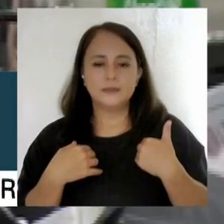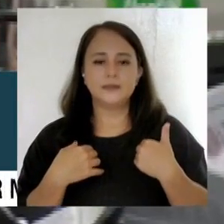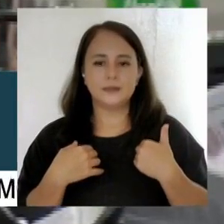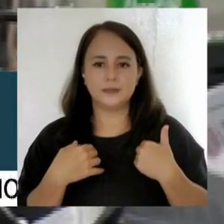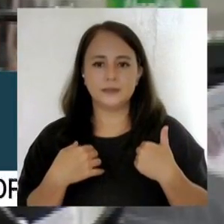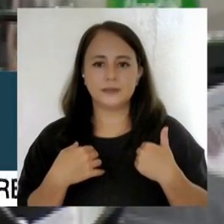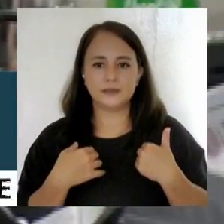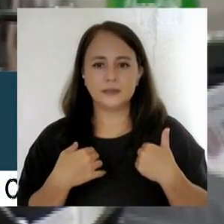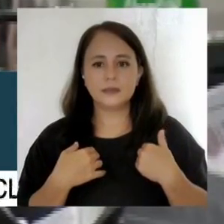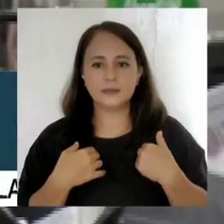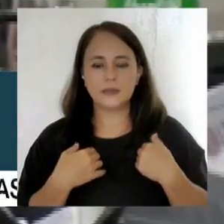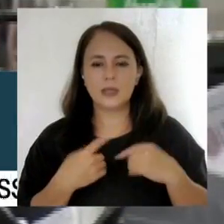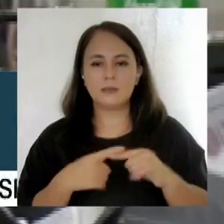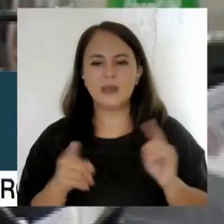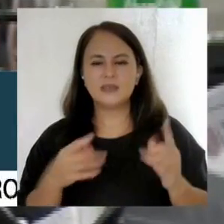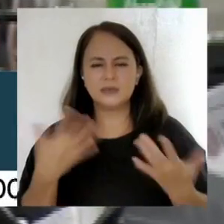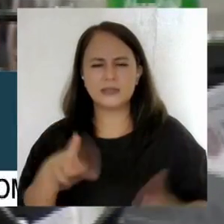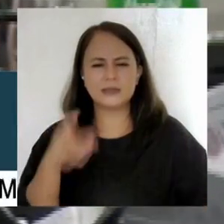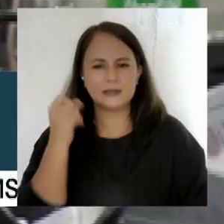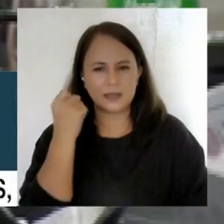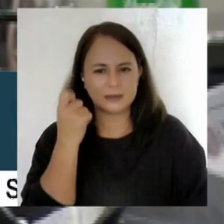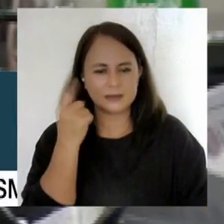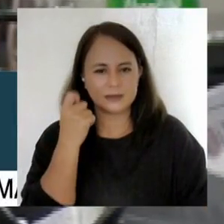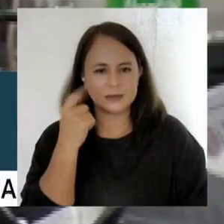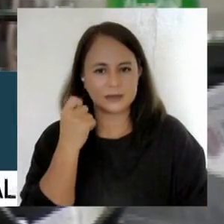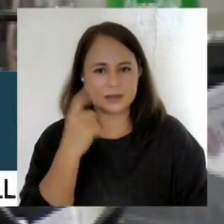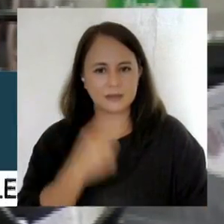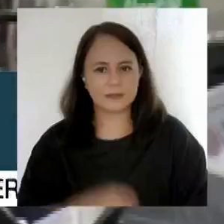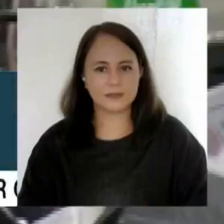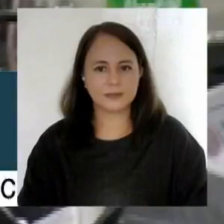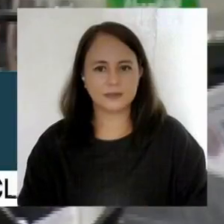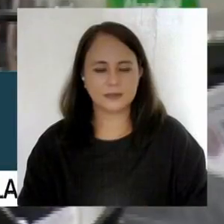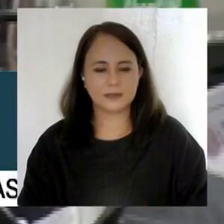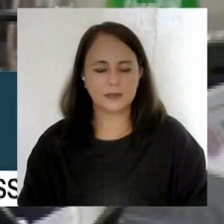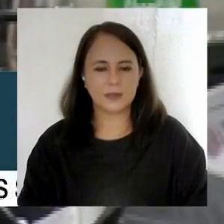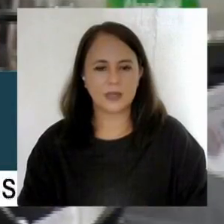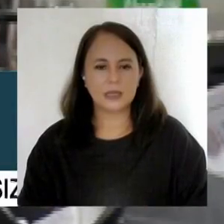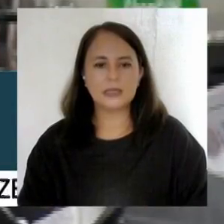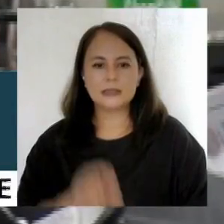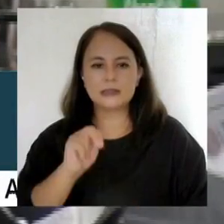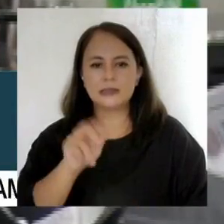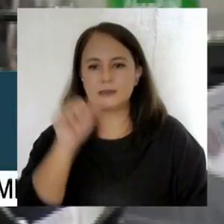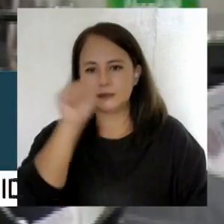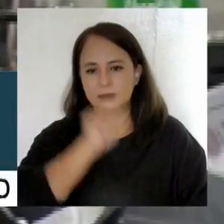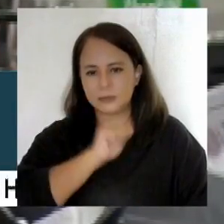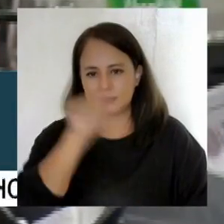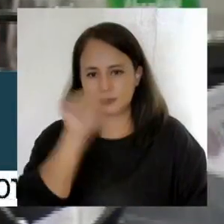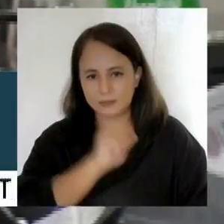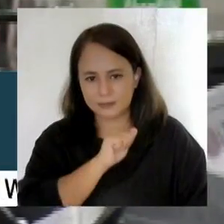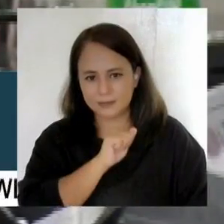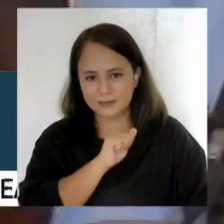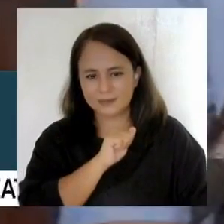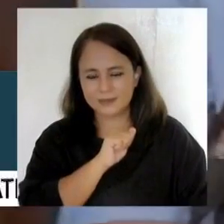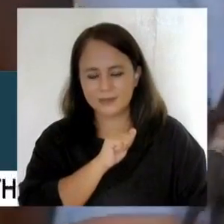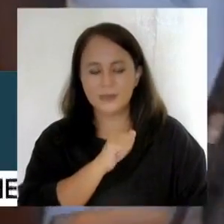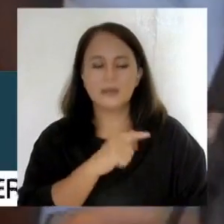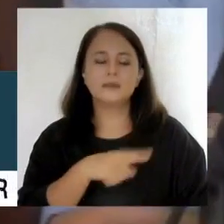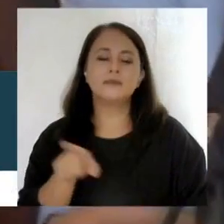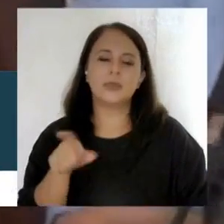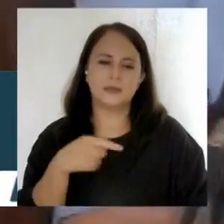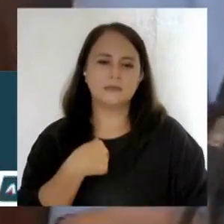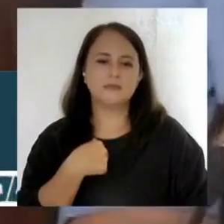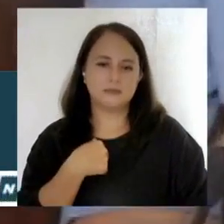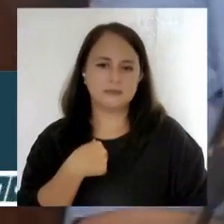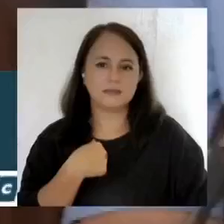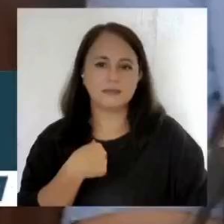lang po, naiintindihan ko the need for patience, but eventually we